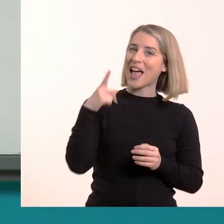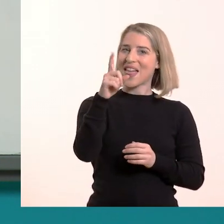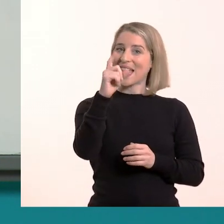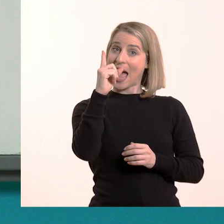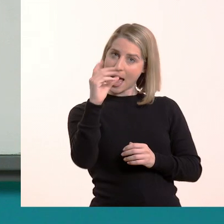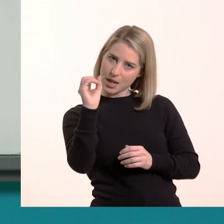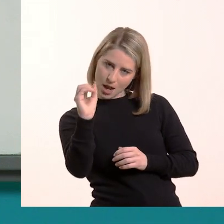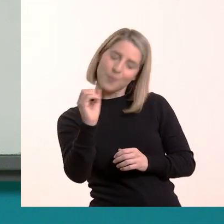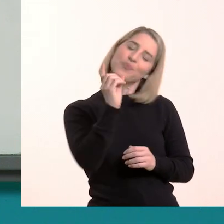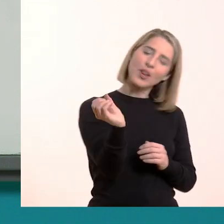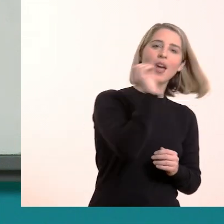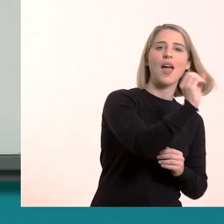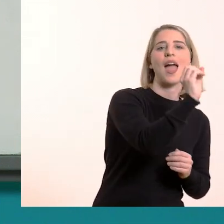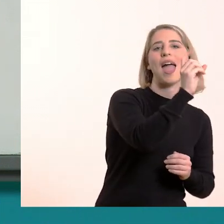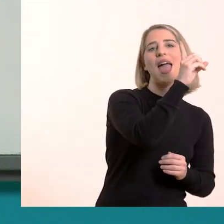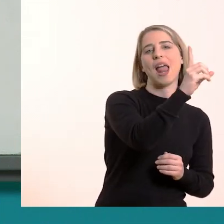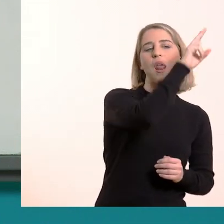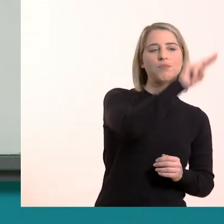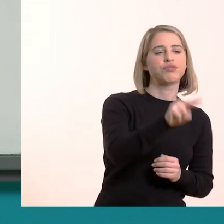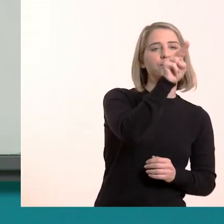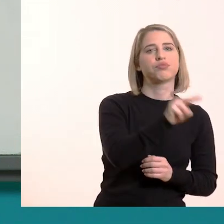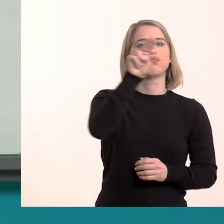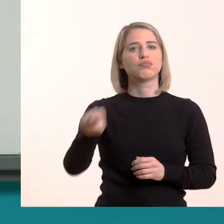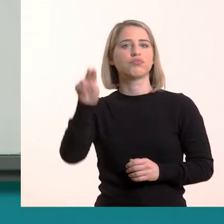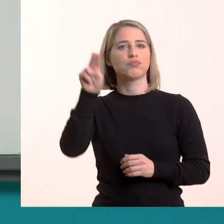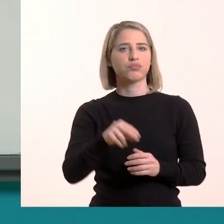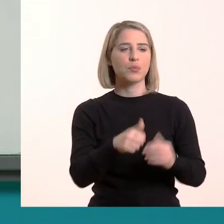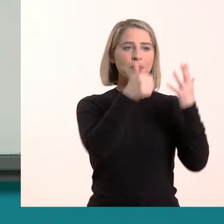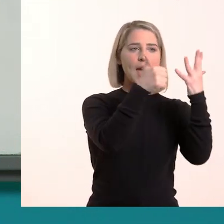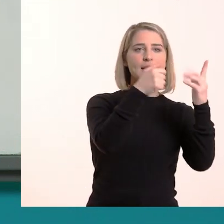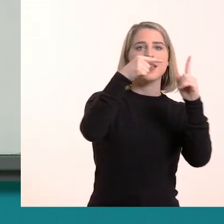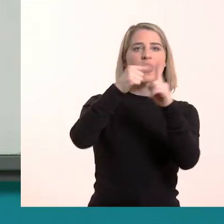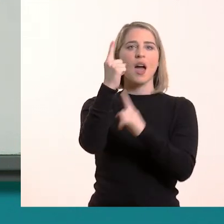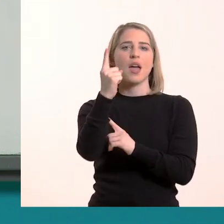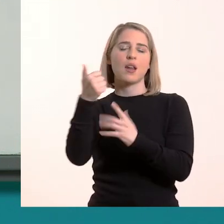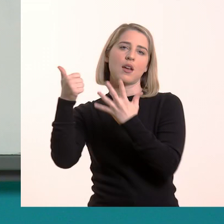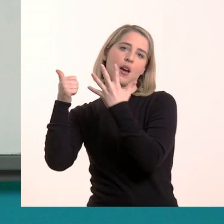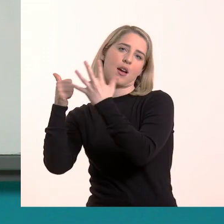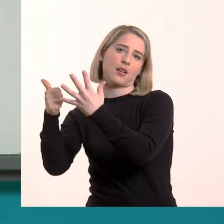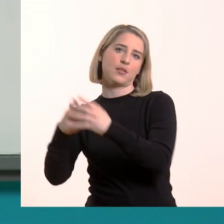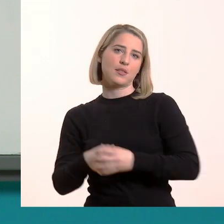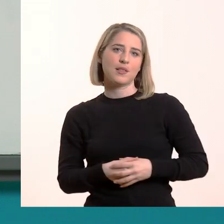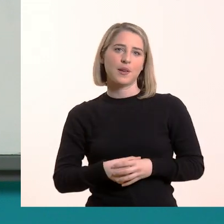10, ένα και από το 60. 60 δια 1, 6 δια 1, 6.